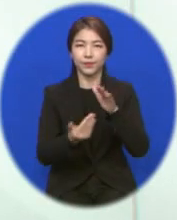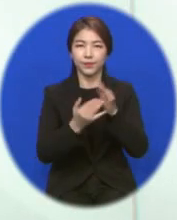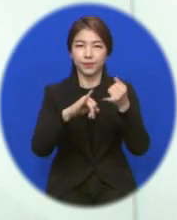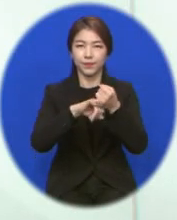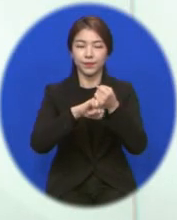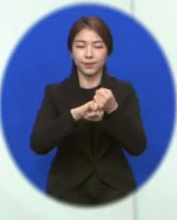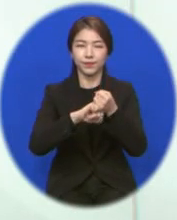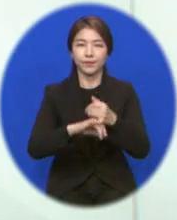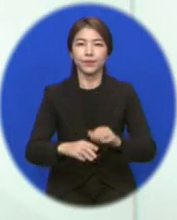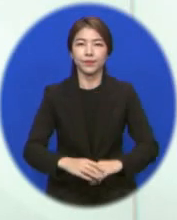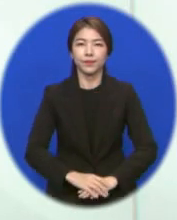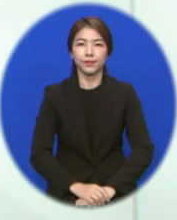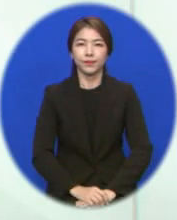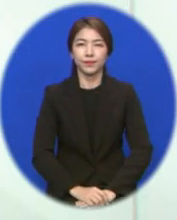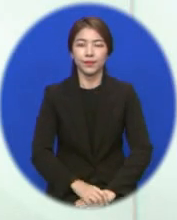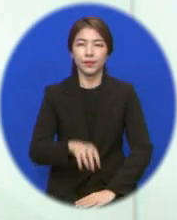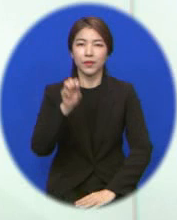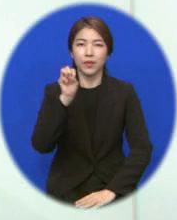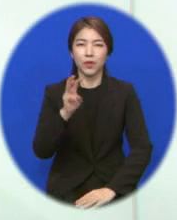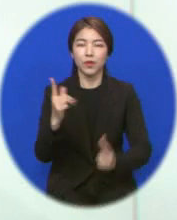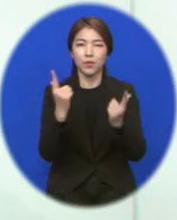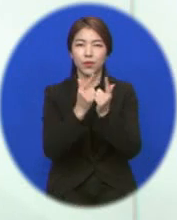다할것입니다.이분은